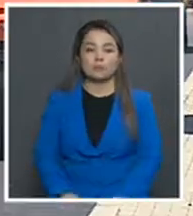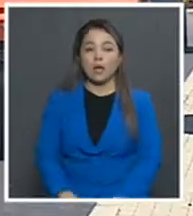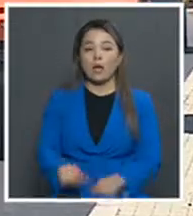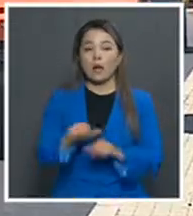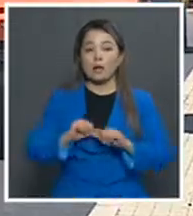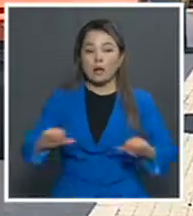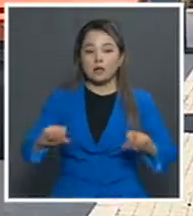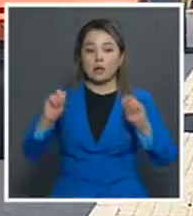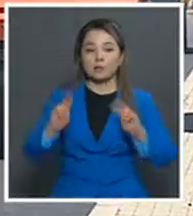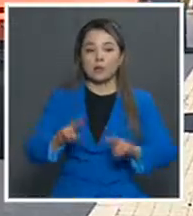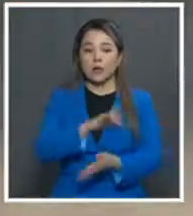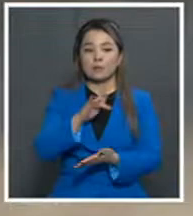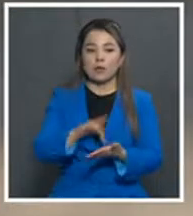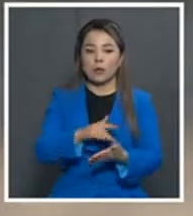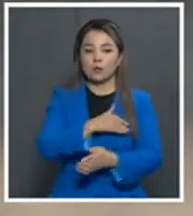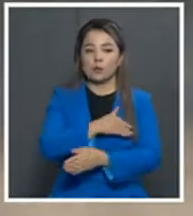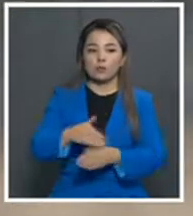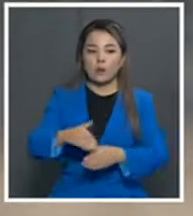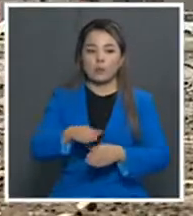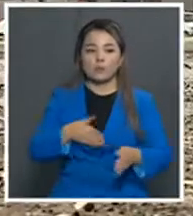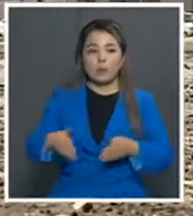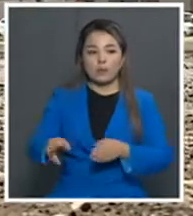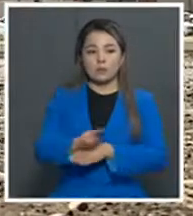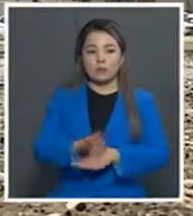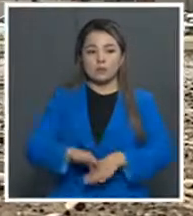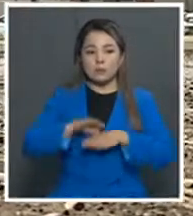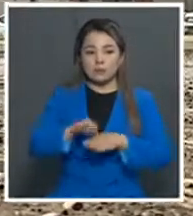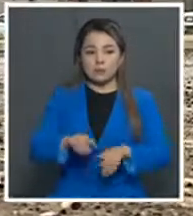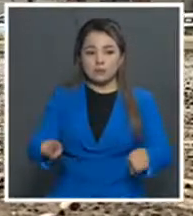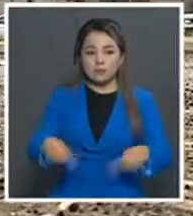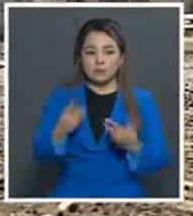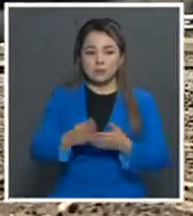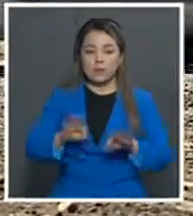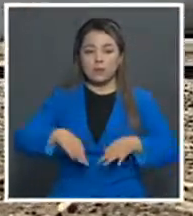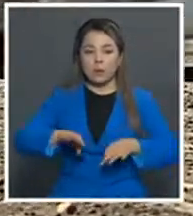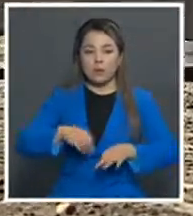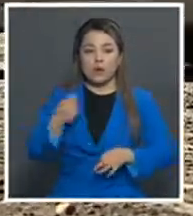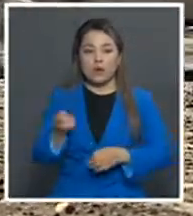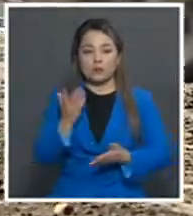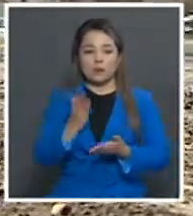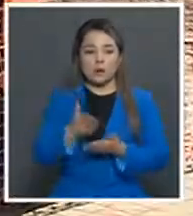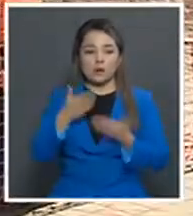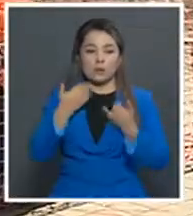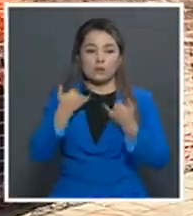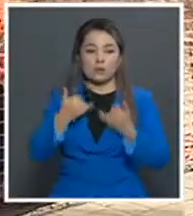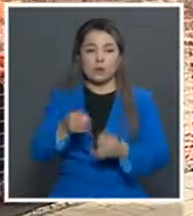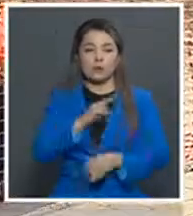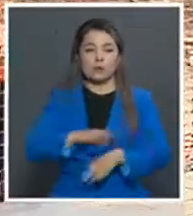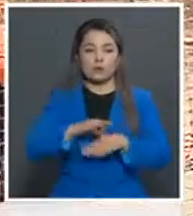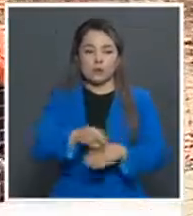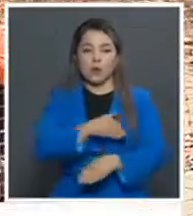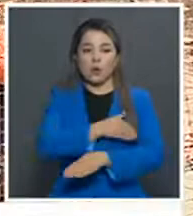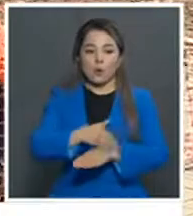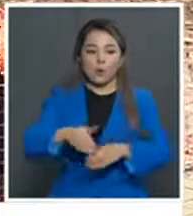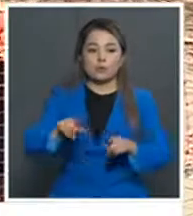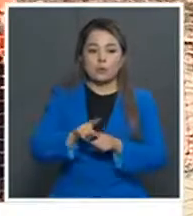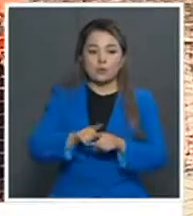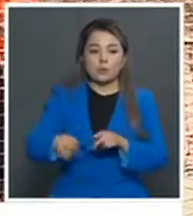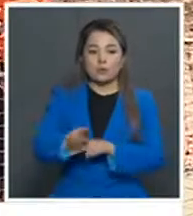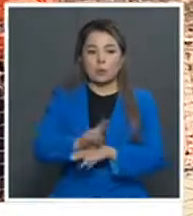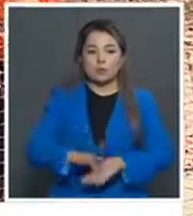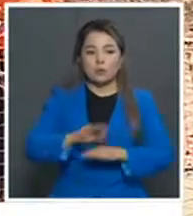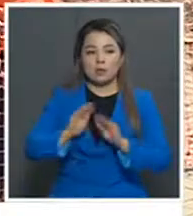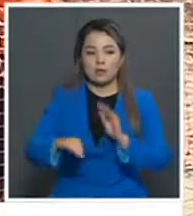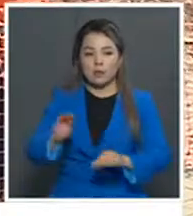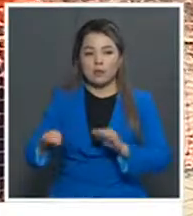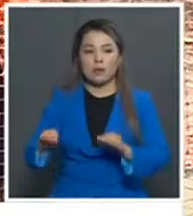Карантин қаладағы жолды жөндеуге қол байлау емес. Қайта көшедегі көлік нөпірінің аздығы жұмысты жеңілдетіп тұр. Көшемен қоса жол бойын абаттандыру да